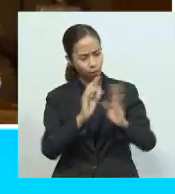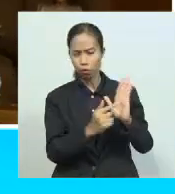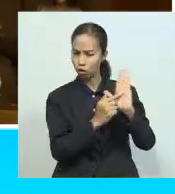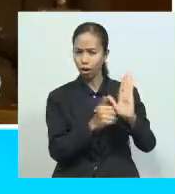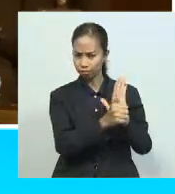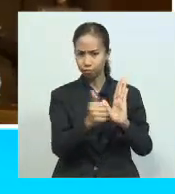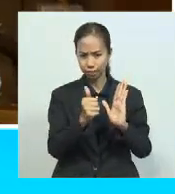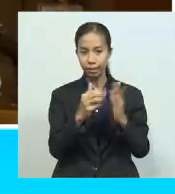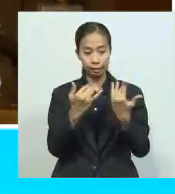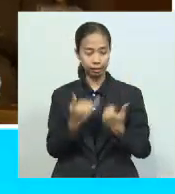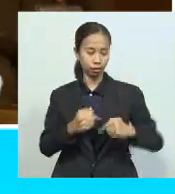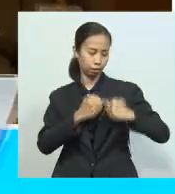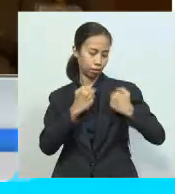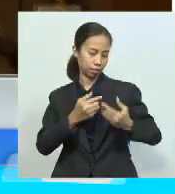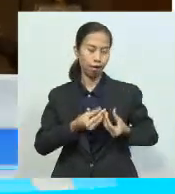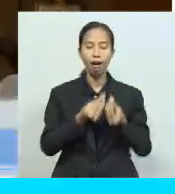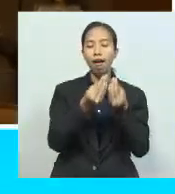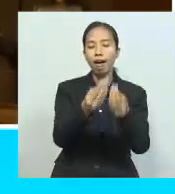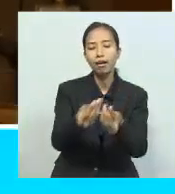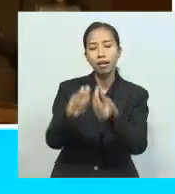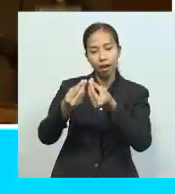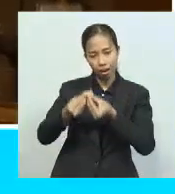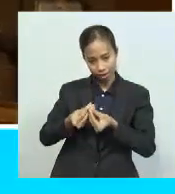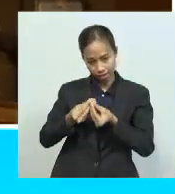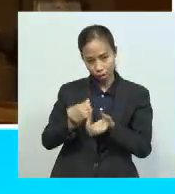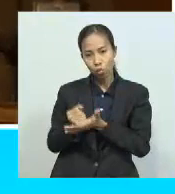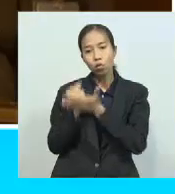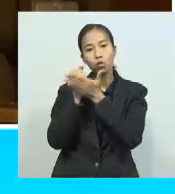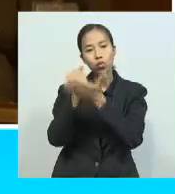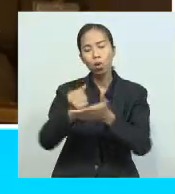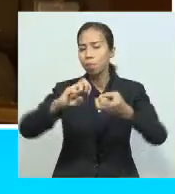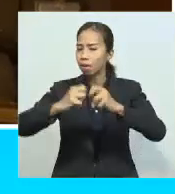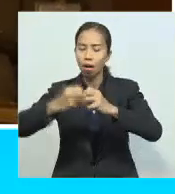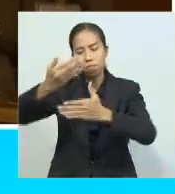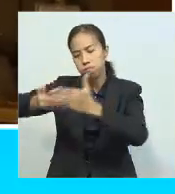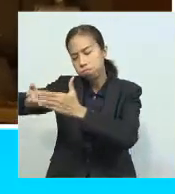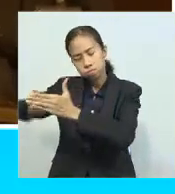ก็ต้องเป็นกำลังใจซึ่งกันและกันนะครับผ่านพ้นอุปสรรคครับไปได้